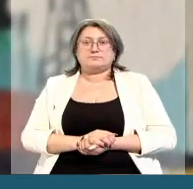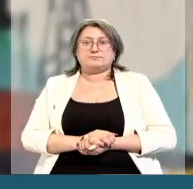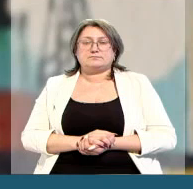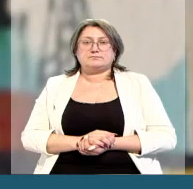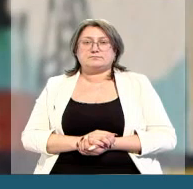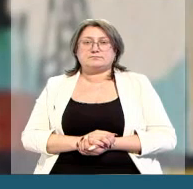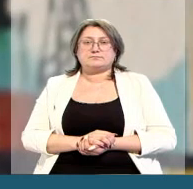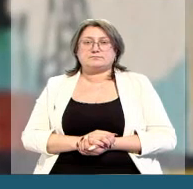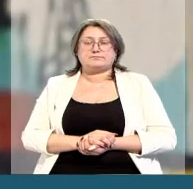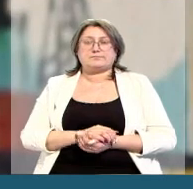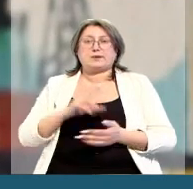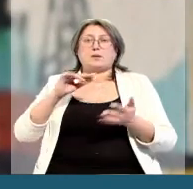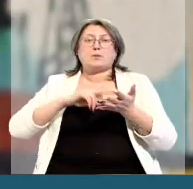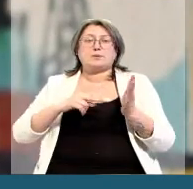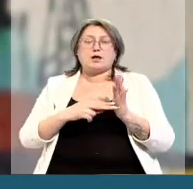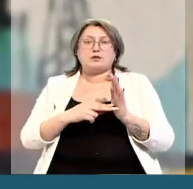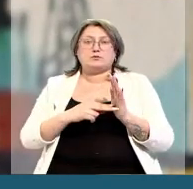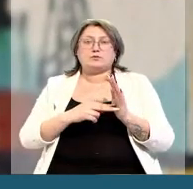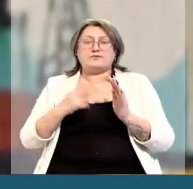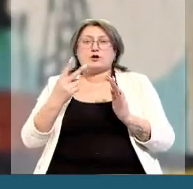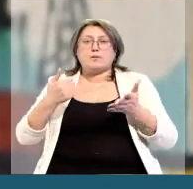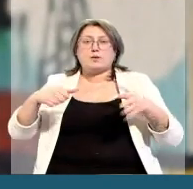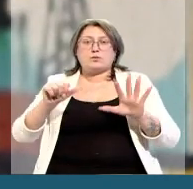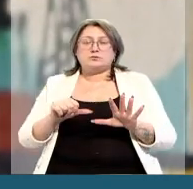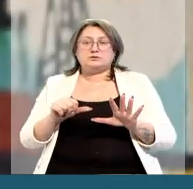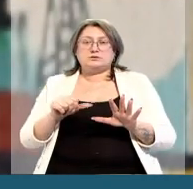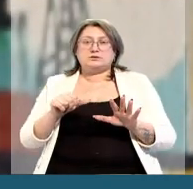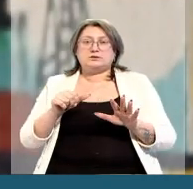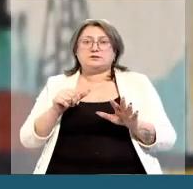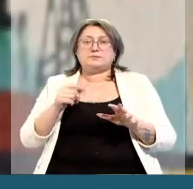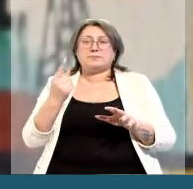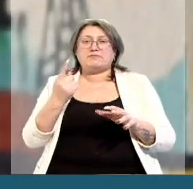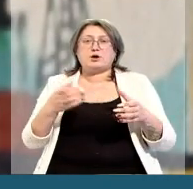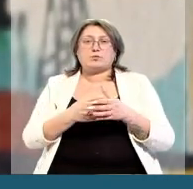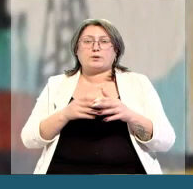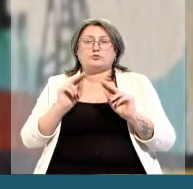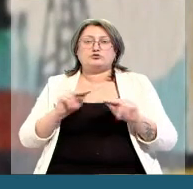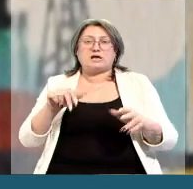тәжірибе алмасып қана қоймай, сонымен қатар